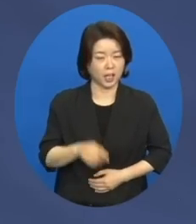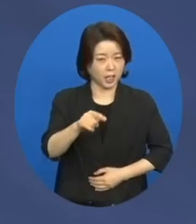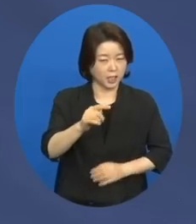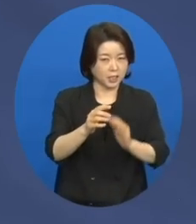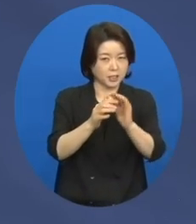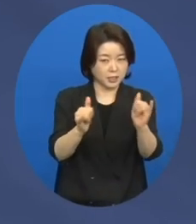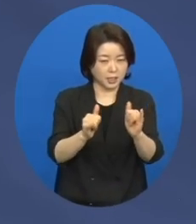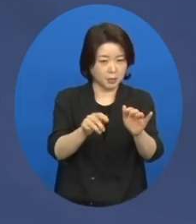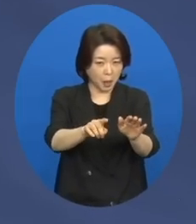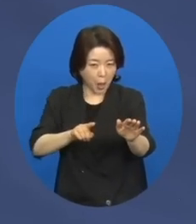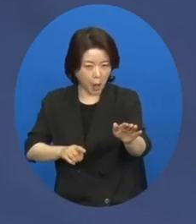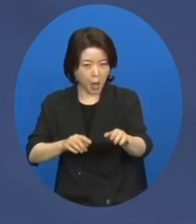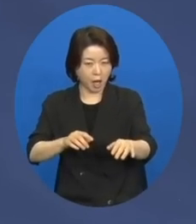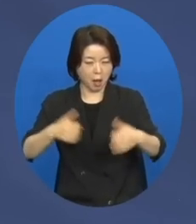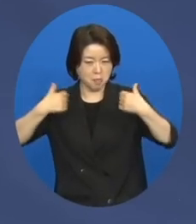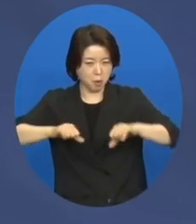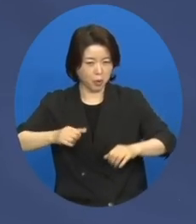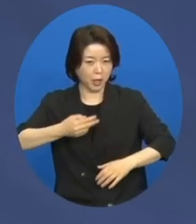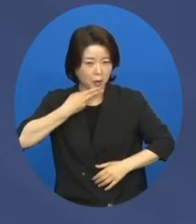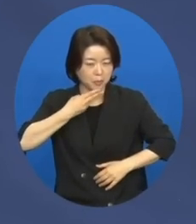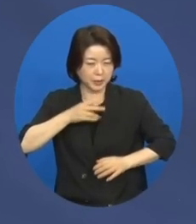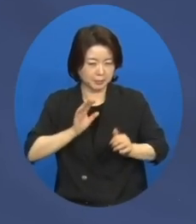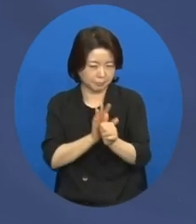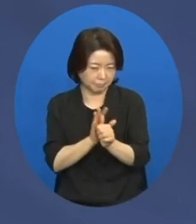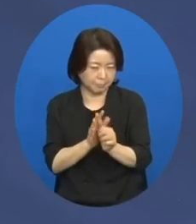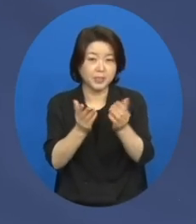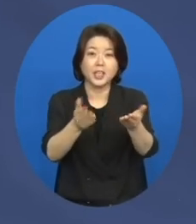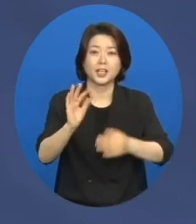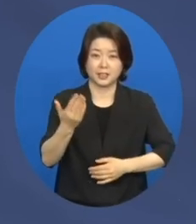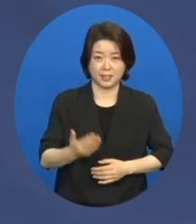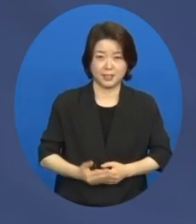절대 철수하지 못하도록. 근데 다니다 보니까